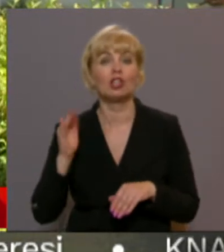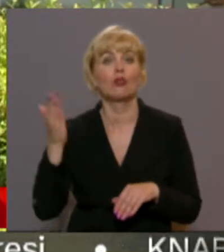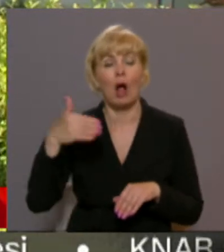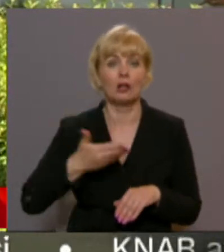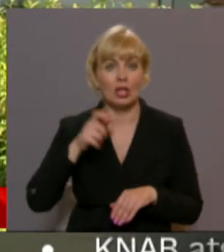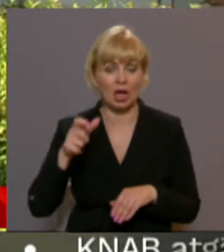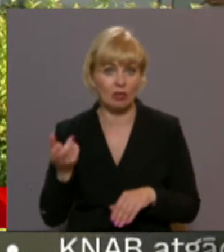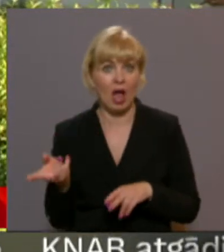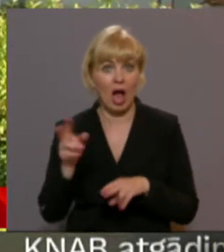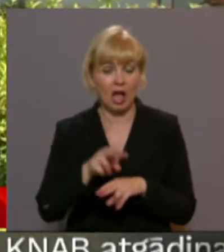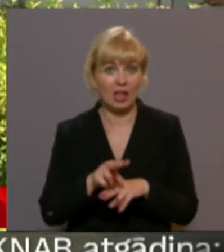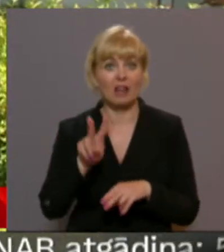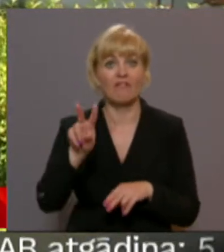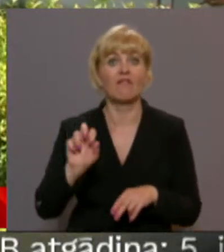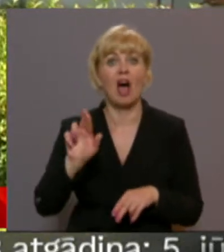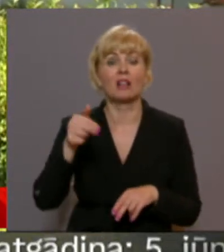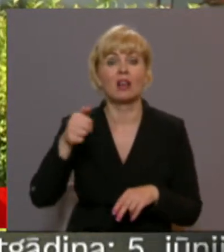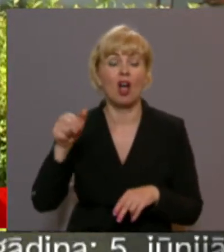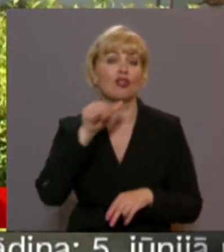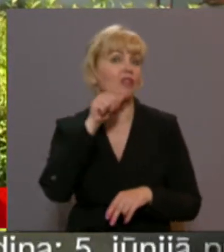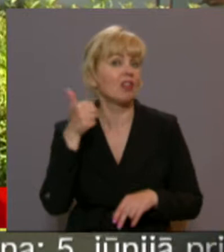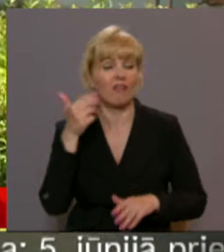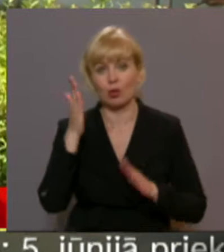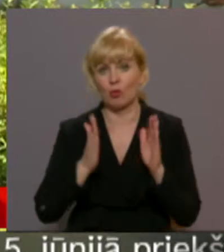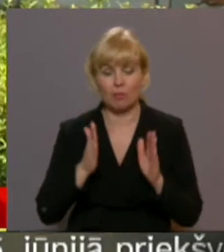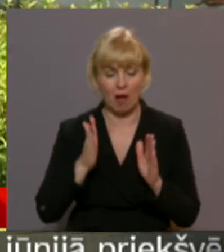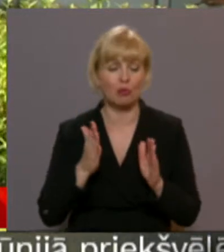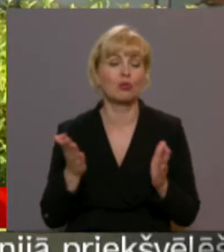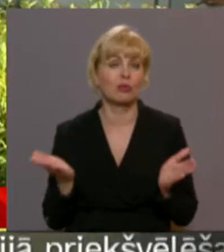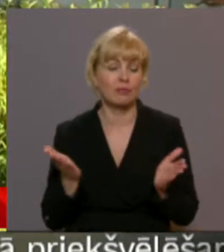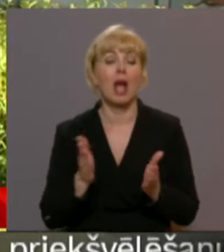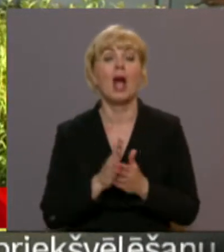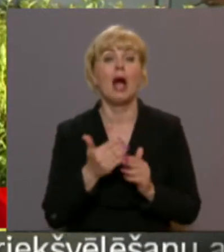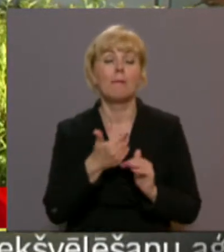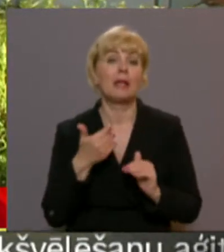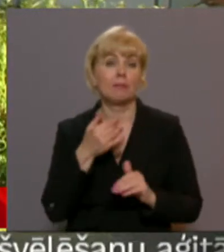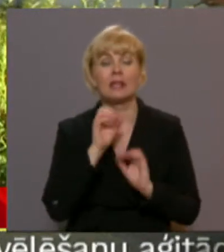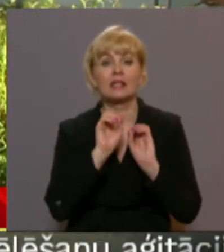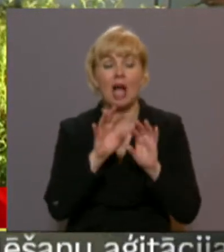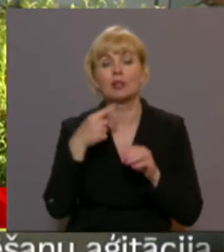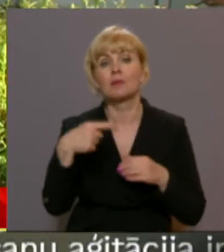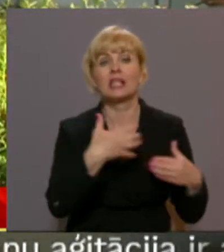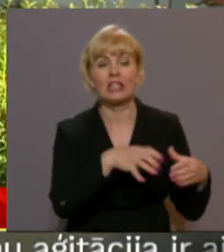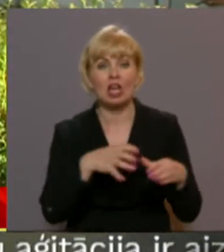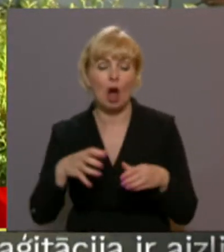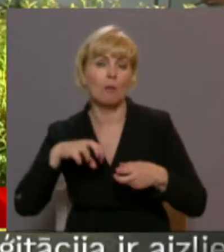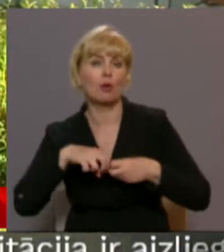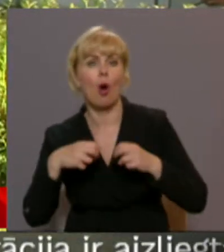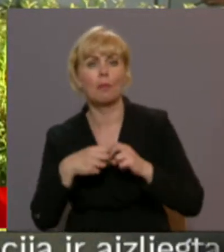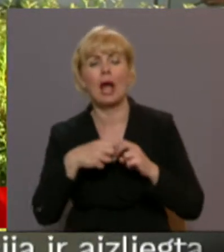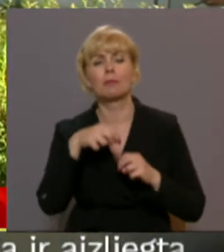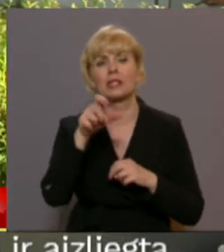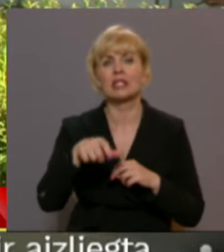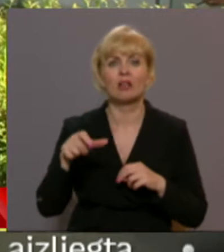iedzīvotāji atnāk balsot uz Vangažiem un brīnās, nevar nobalsot te, jā. Pirmīt ziņojām par to, ka citos iecirkņos veidojas problēmas cilvēkiem,